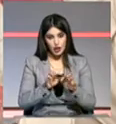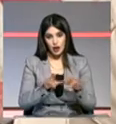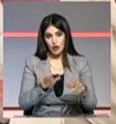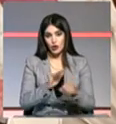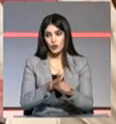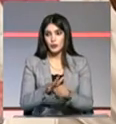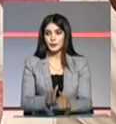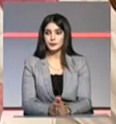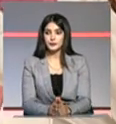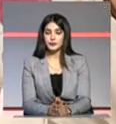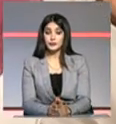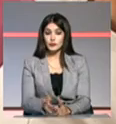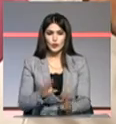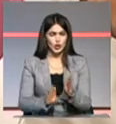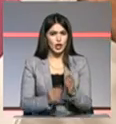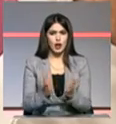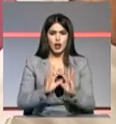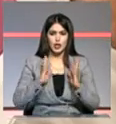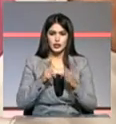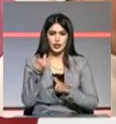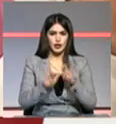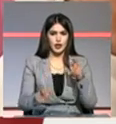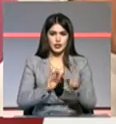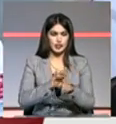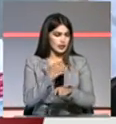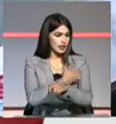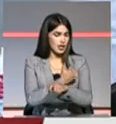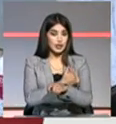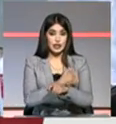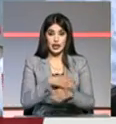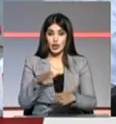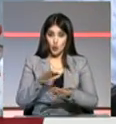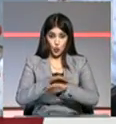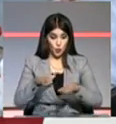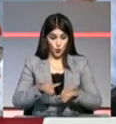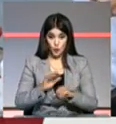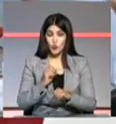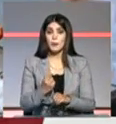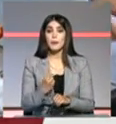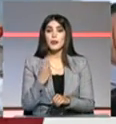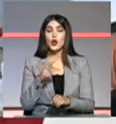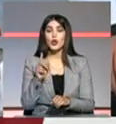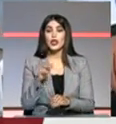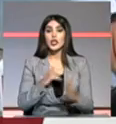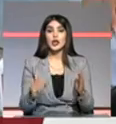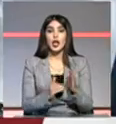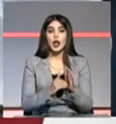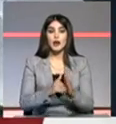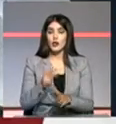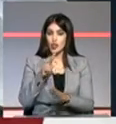العدوى. وقد تجاوز العدد الجملي للاشخاص الذين تلقوا التلقيح المضاد لفيروس كورونا 130 الفا في